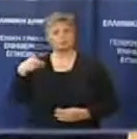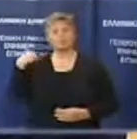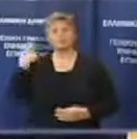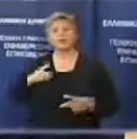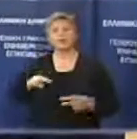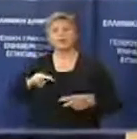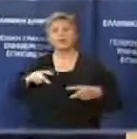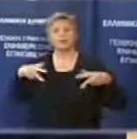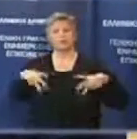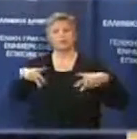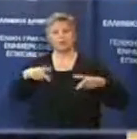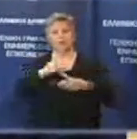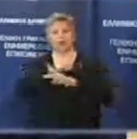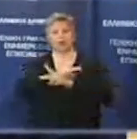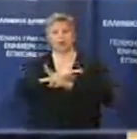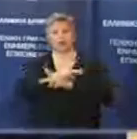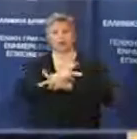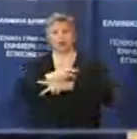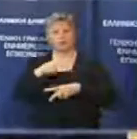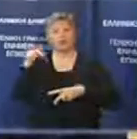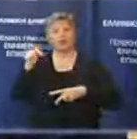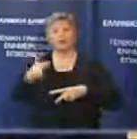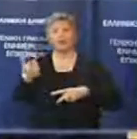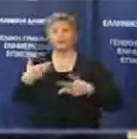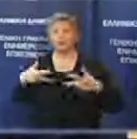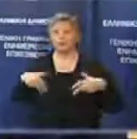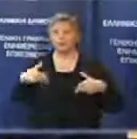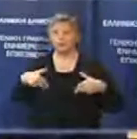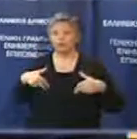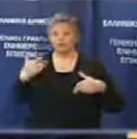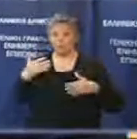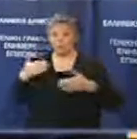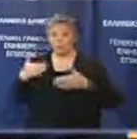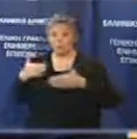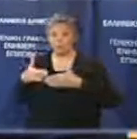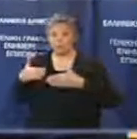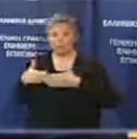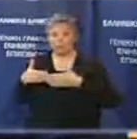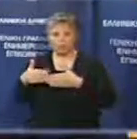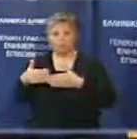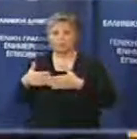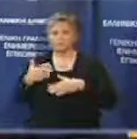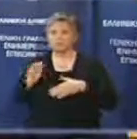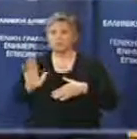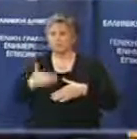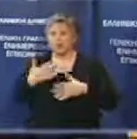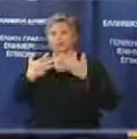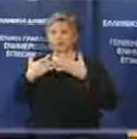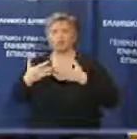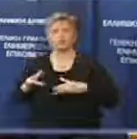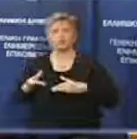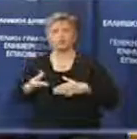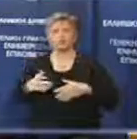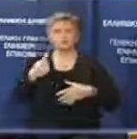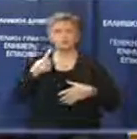ένας υπουργός υποπροθεσμία, γιατί ο τρόπος με τον οποίο διατυπώνεται και περιγράφεται την κατάσταση που έχει